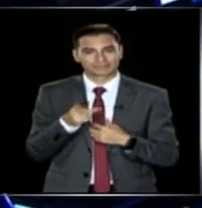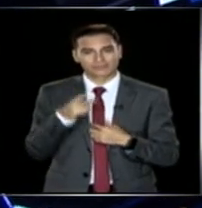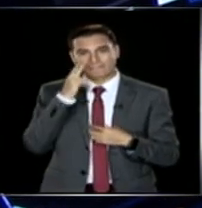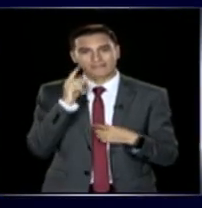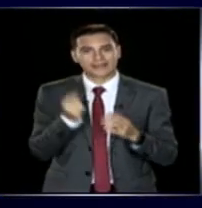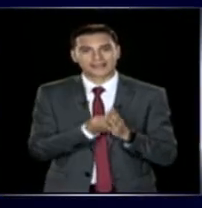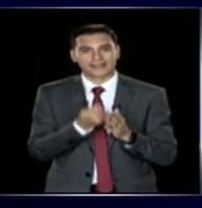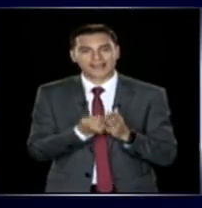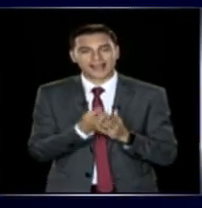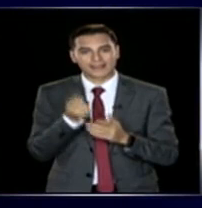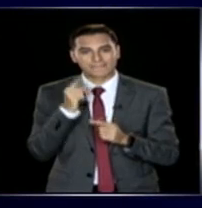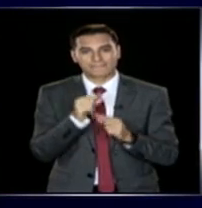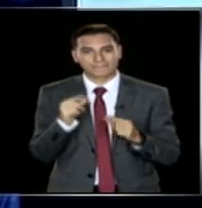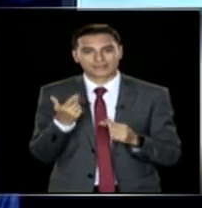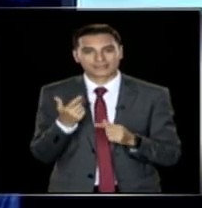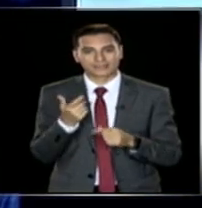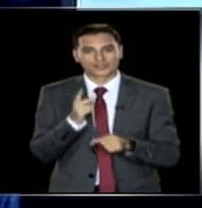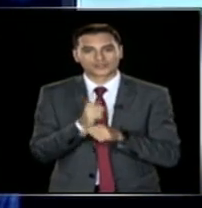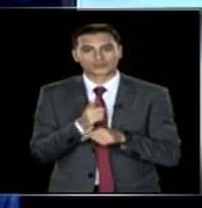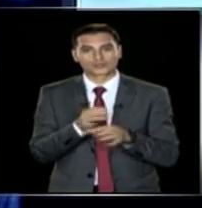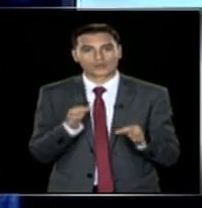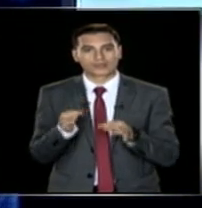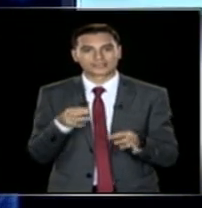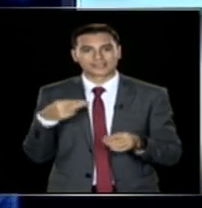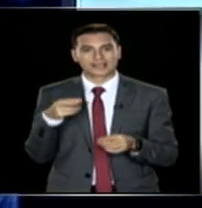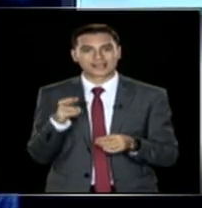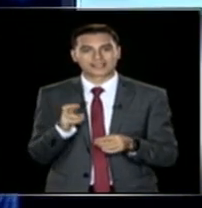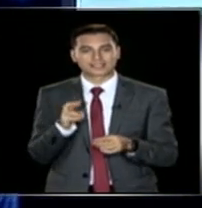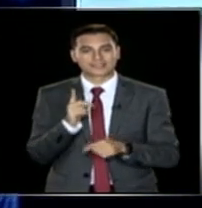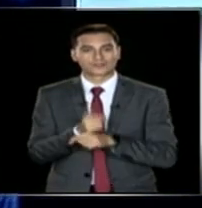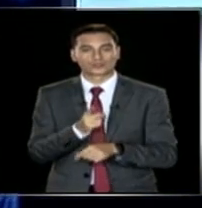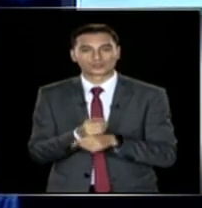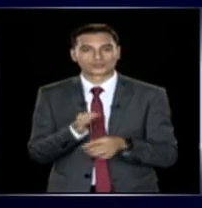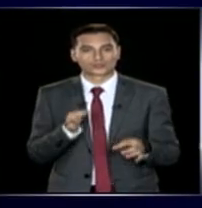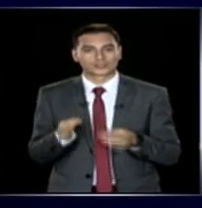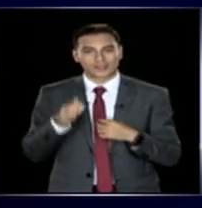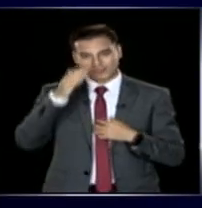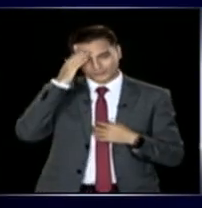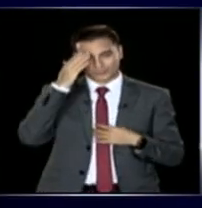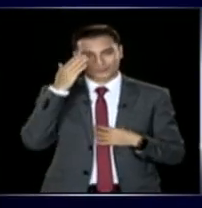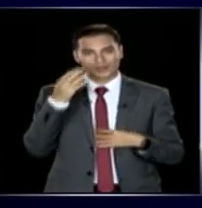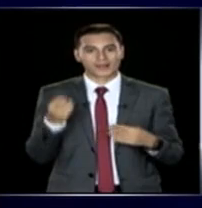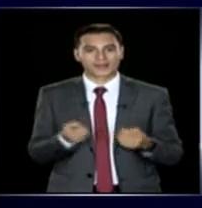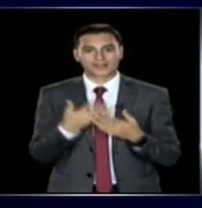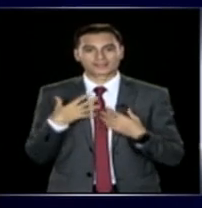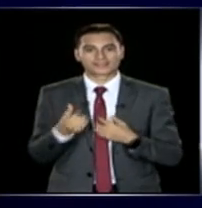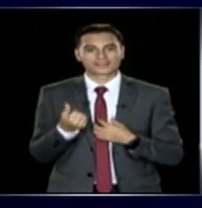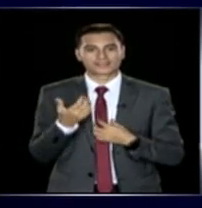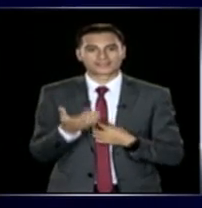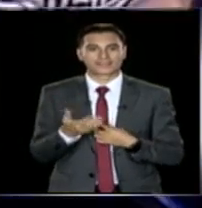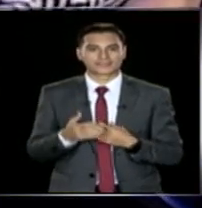مين اللي كتب النشيد ده؟ استاذ عز. المدير الفني مهندس عز، برحب بيك. ازي حضرتك